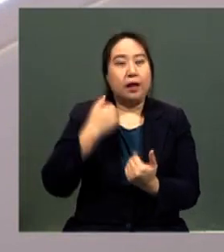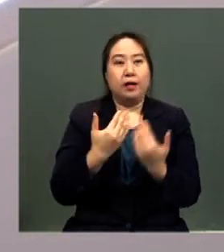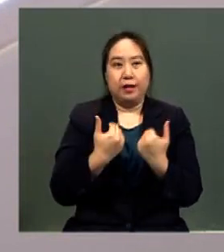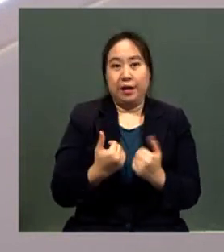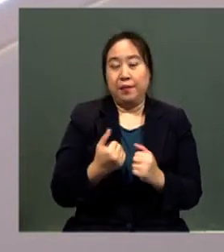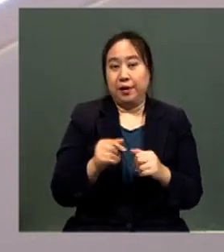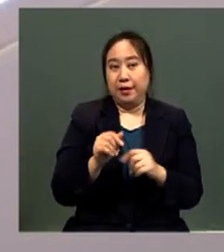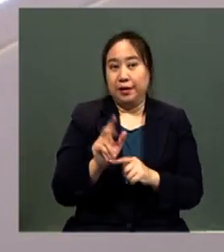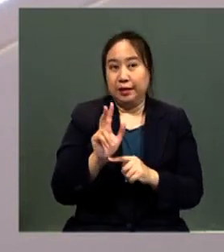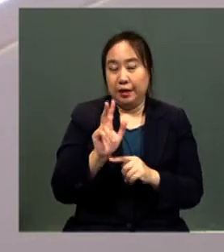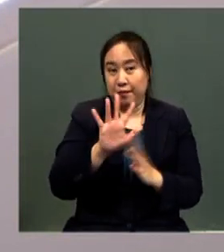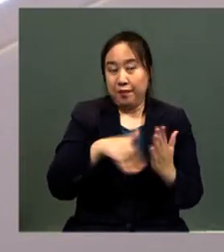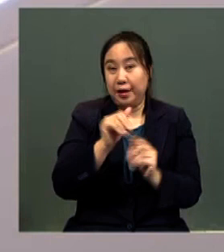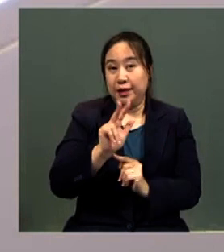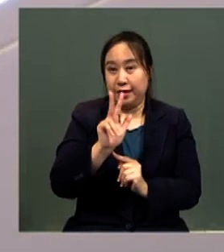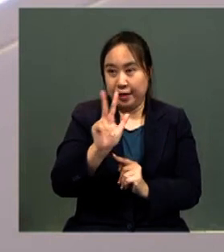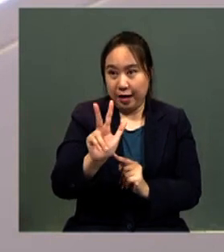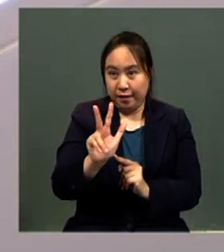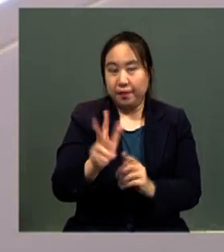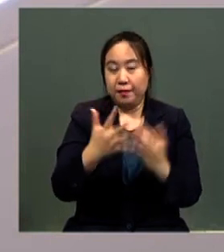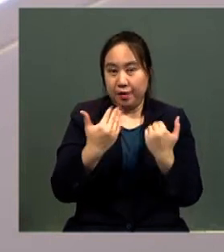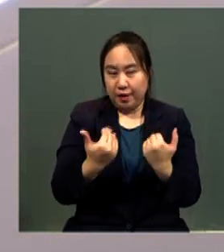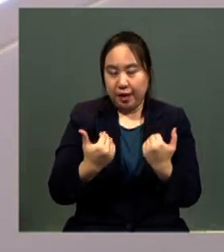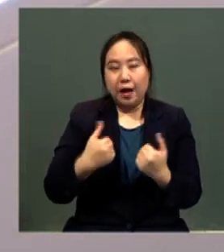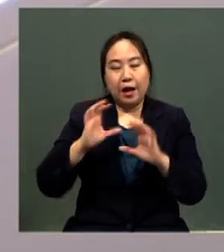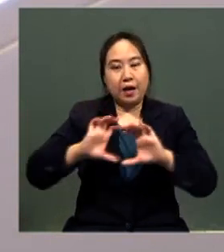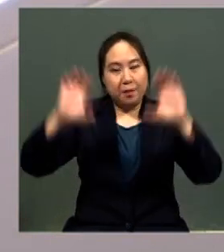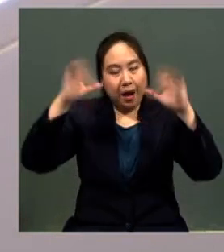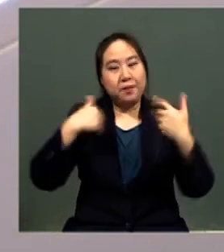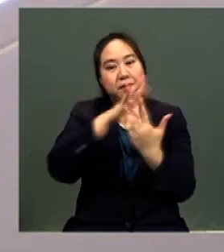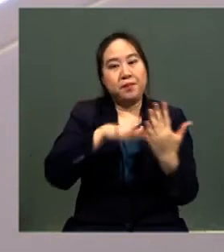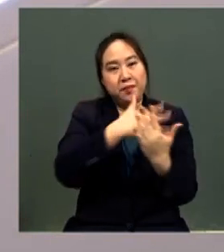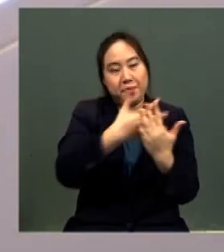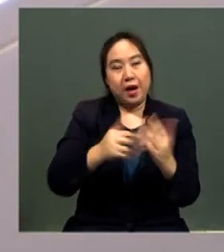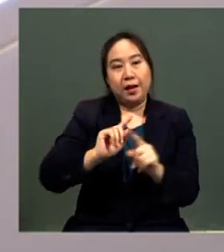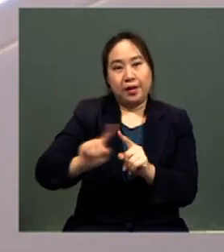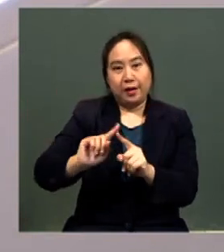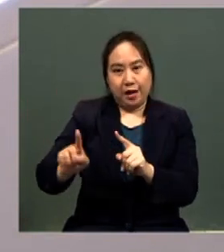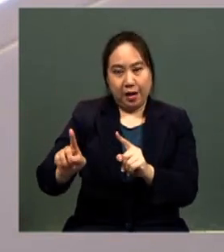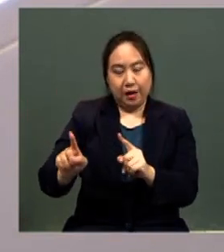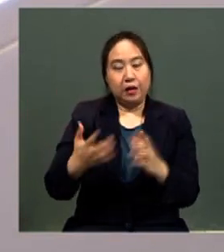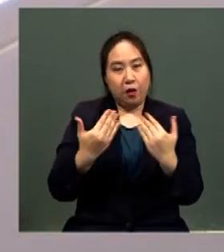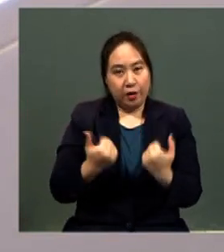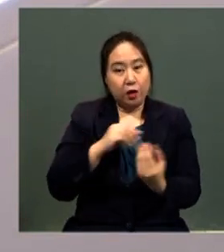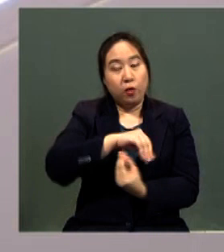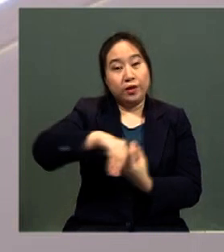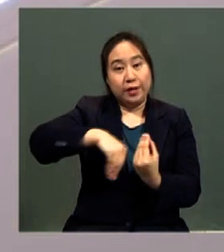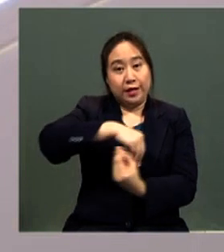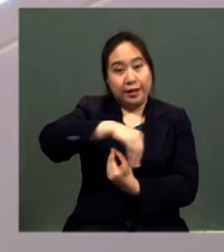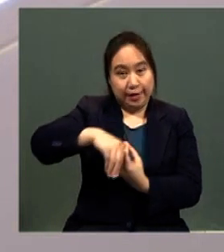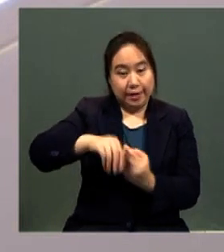ต่างๆของภาครัฐเองนะครับของรัฐบาลก็จะทำใ อัตราการขยายตัวของเศรษฐกิจนั้น